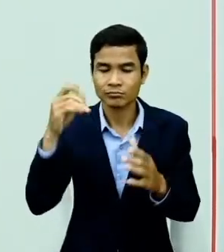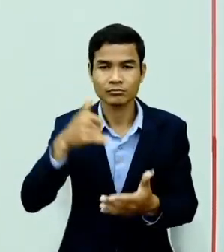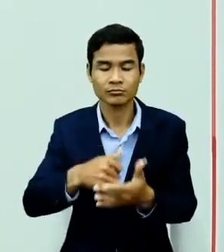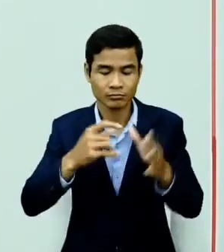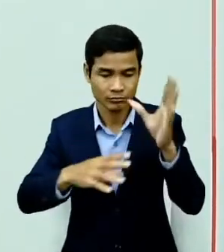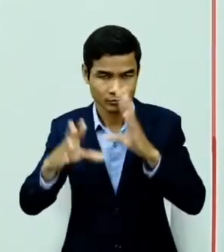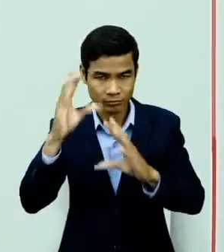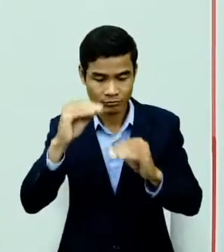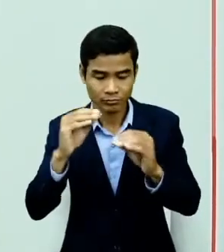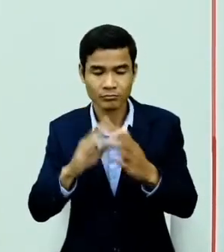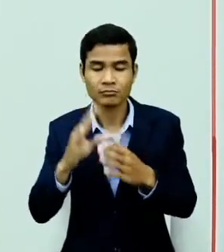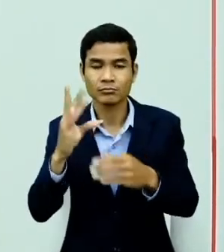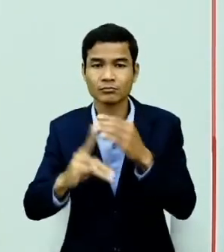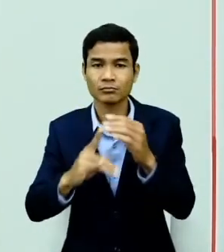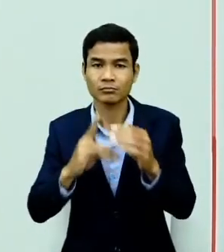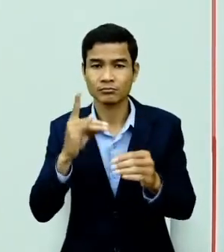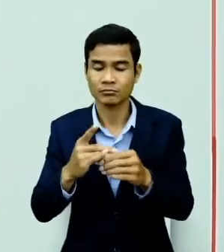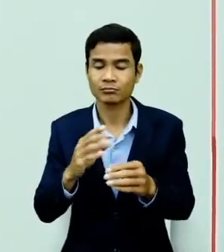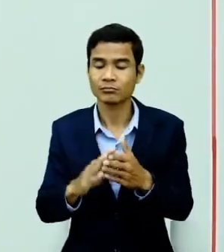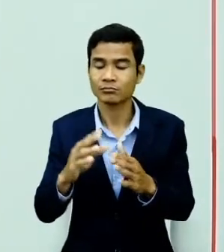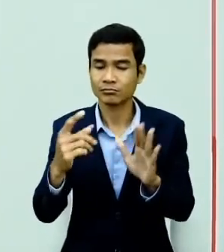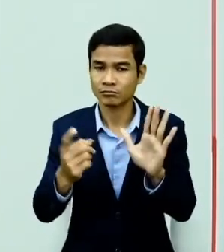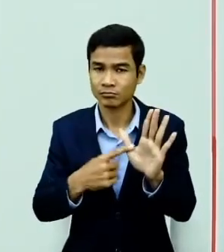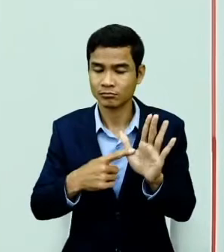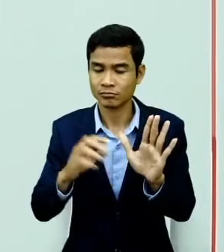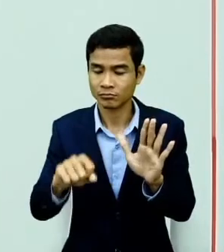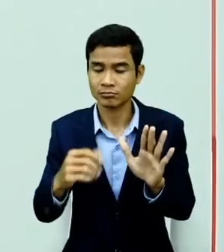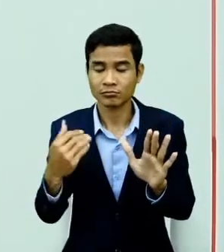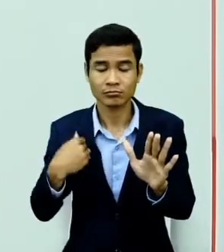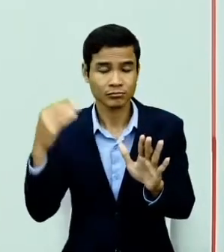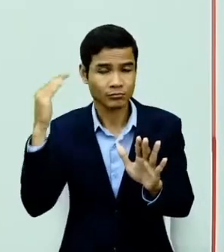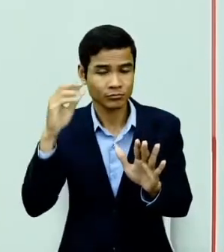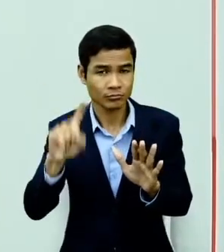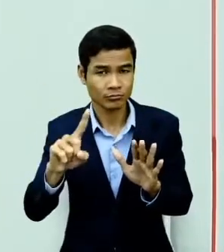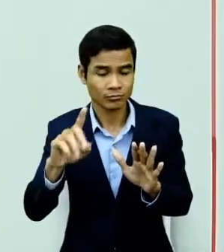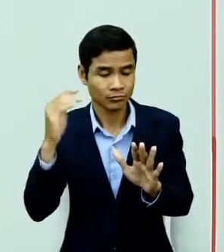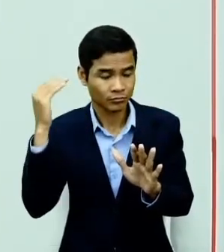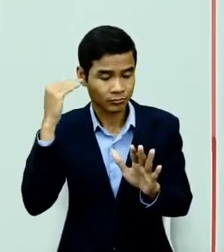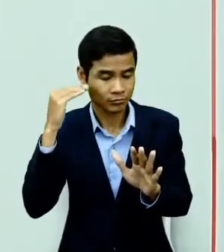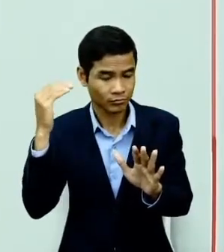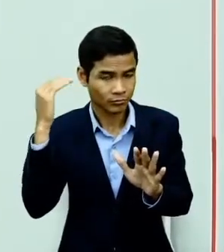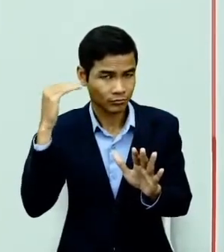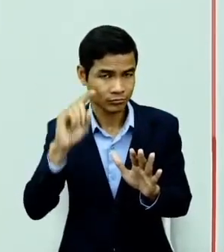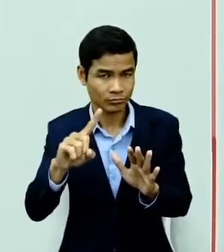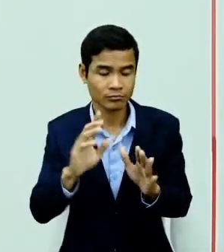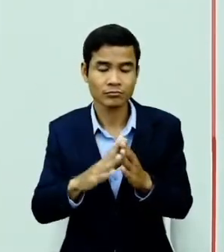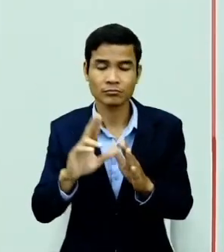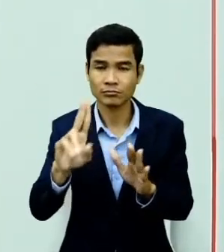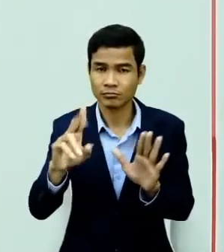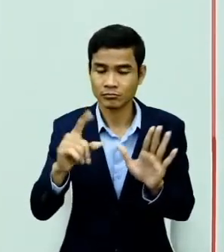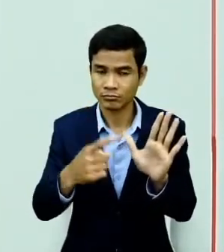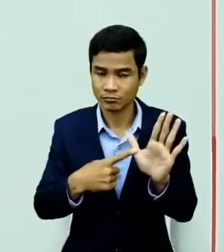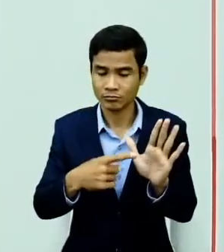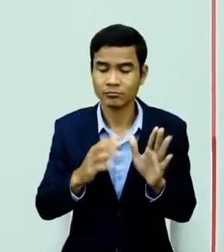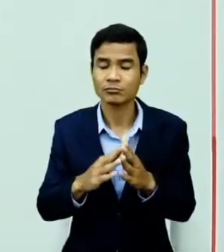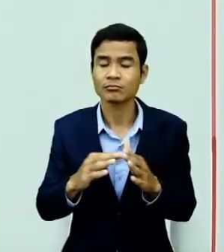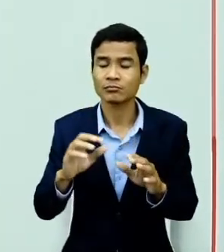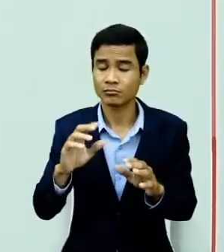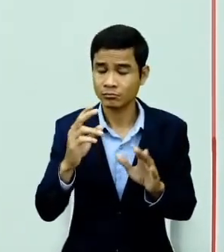នចាពីស្រៈស្រៈអេយើងនេះគឺមានសមួយទៀតគឺសអីយ៉ាងស្រៈអេ